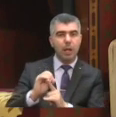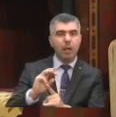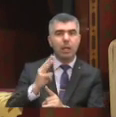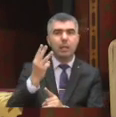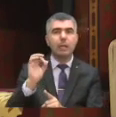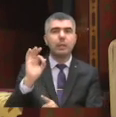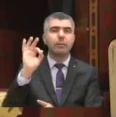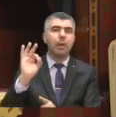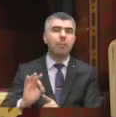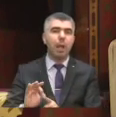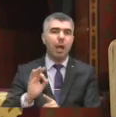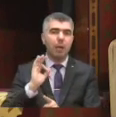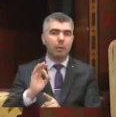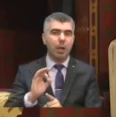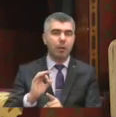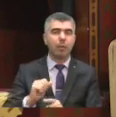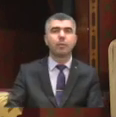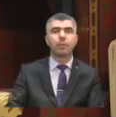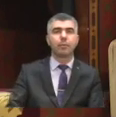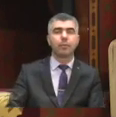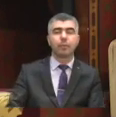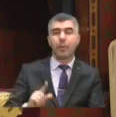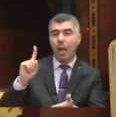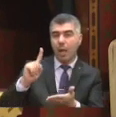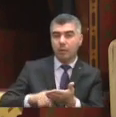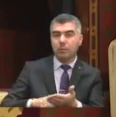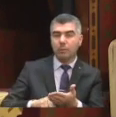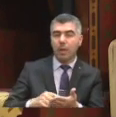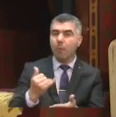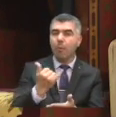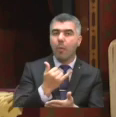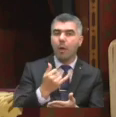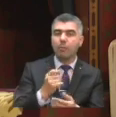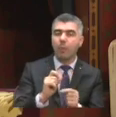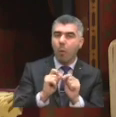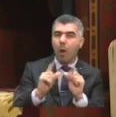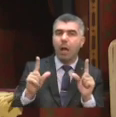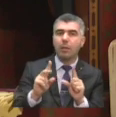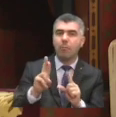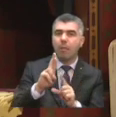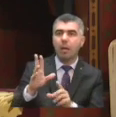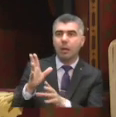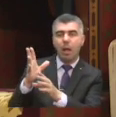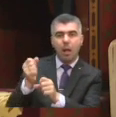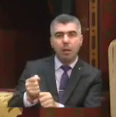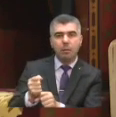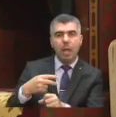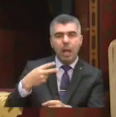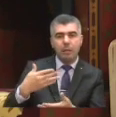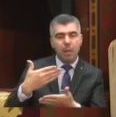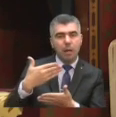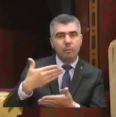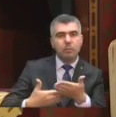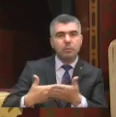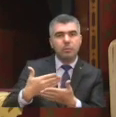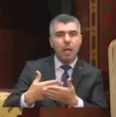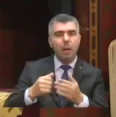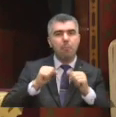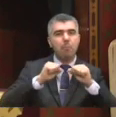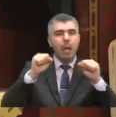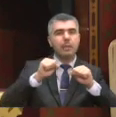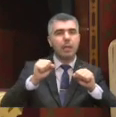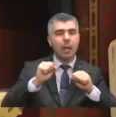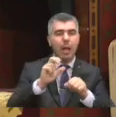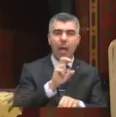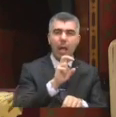المغربيه. وفي هذا الاطار وجب تفعيل الرؤية الملكية اللي جا بها الخطاب الملكي السامي بمناسبة المسيرة الخضراء،